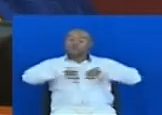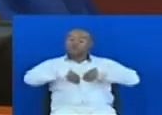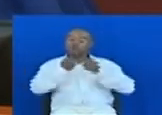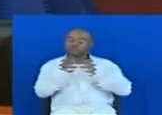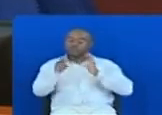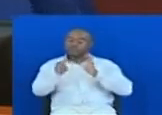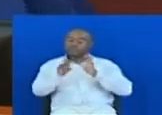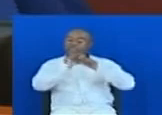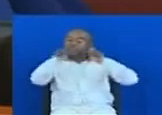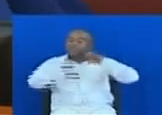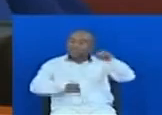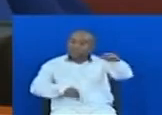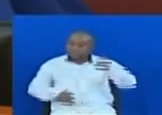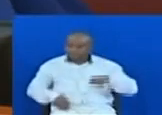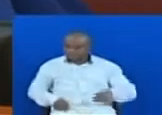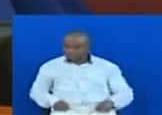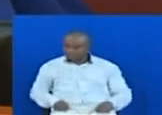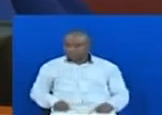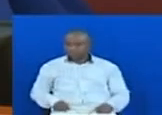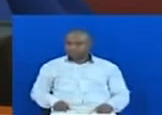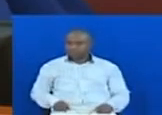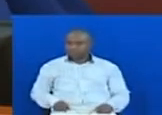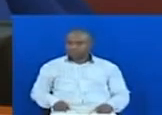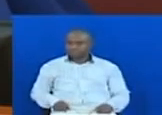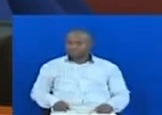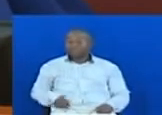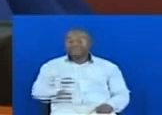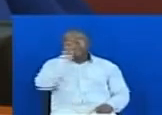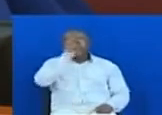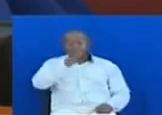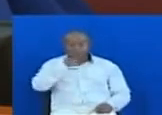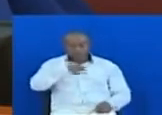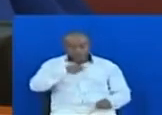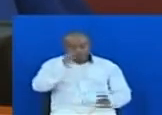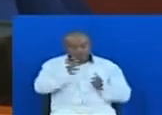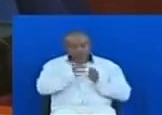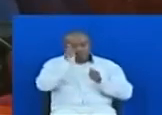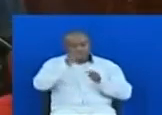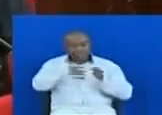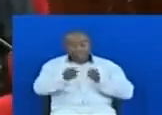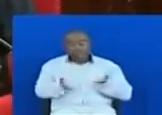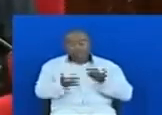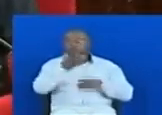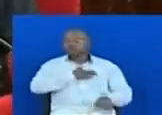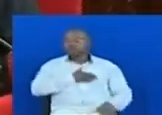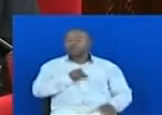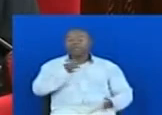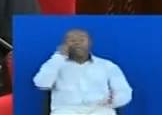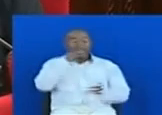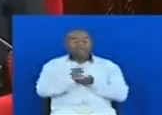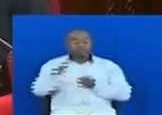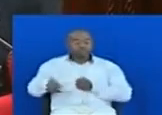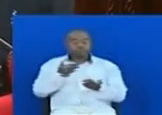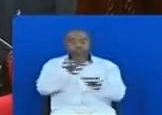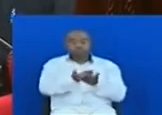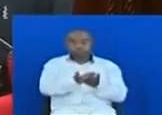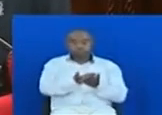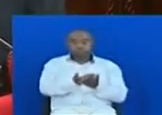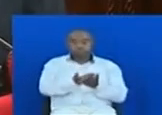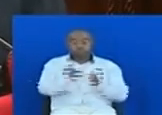hili. Kwa hiyo liko ndani ya uwezo wetu. Azimio lije tutengue hicho